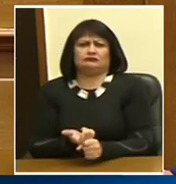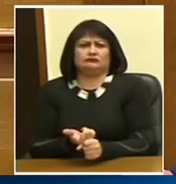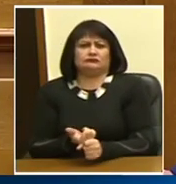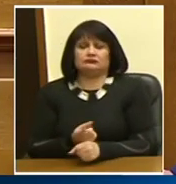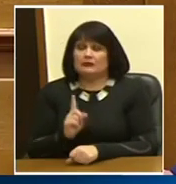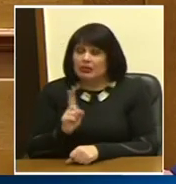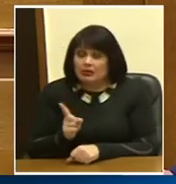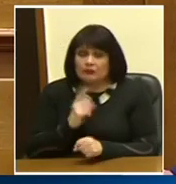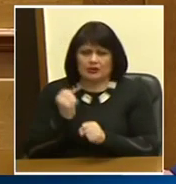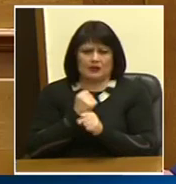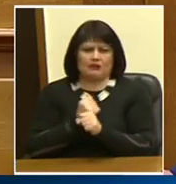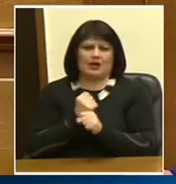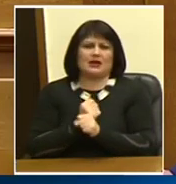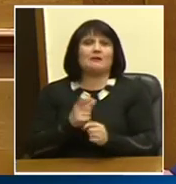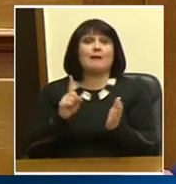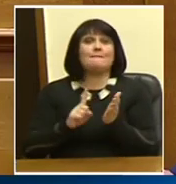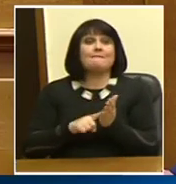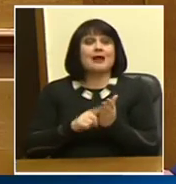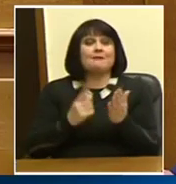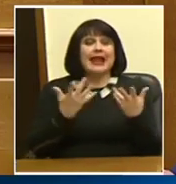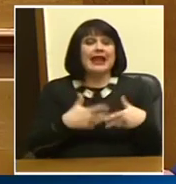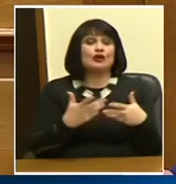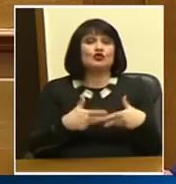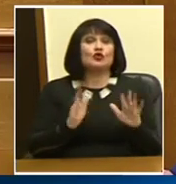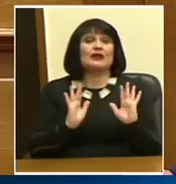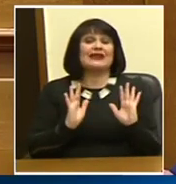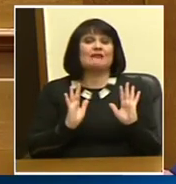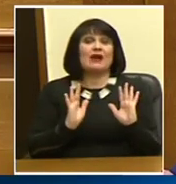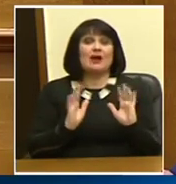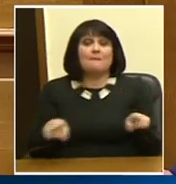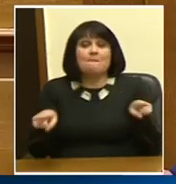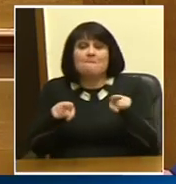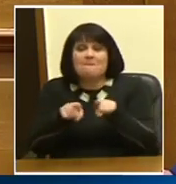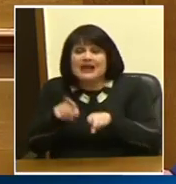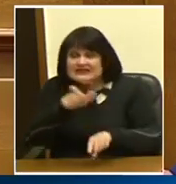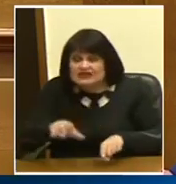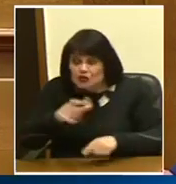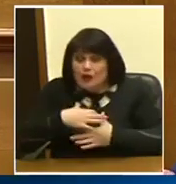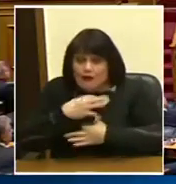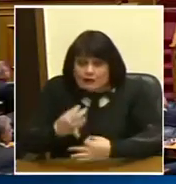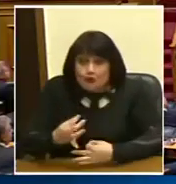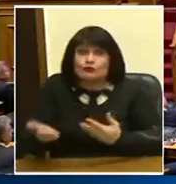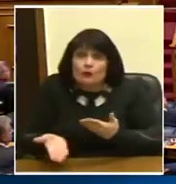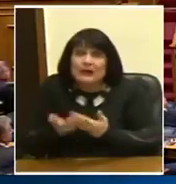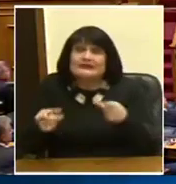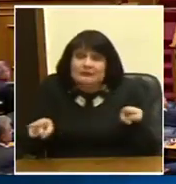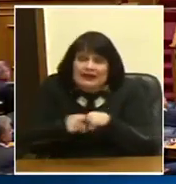πρέπει να είναι επάγγελμα, πρέπει να είναι λειτουργήμα δίπλα στο λαό, για το λαό, για να εκπροσωπεί το λαό.